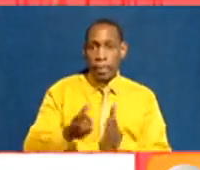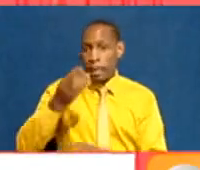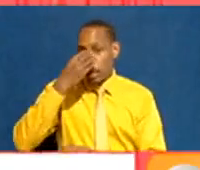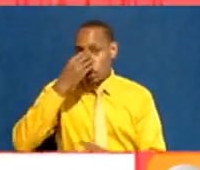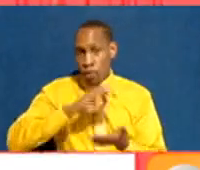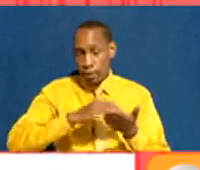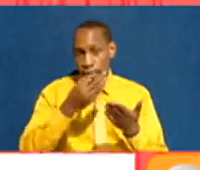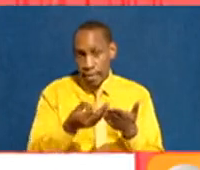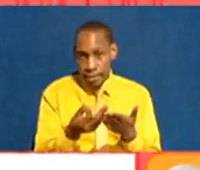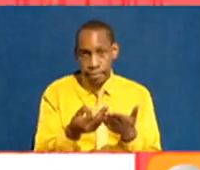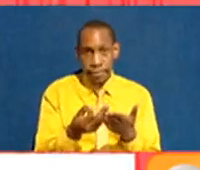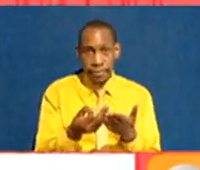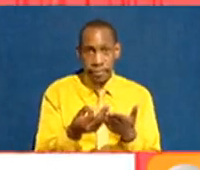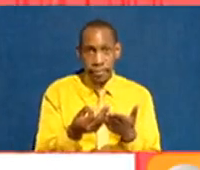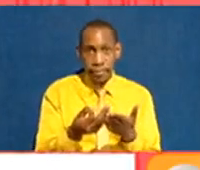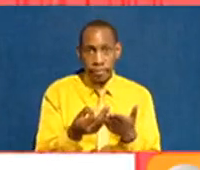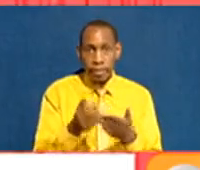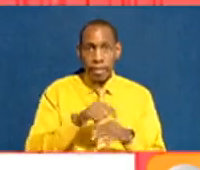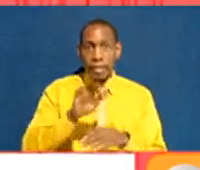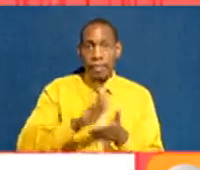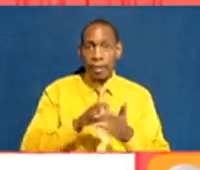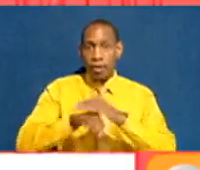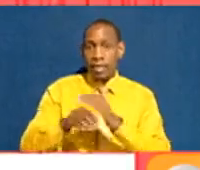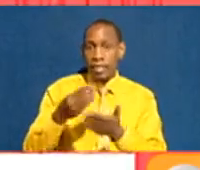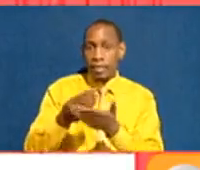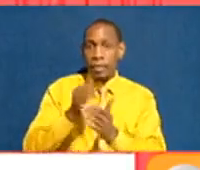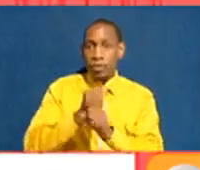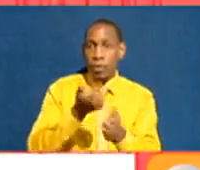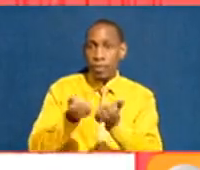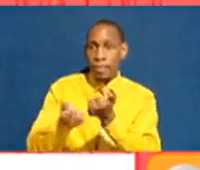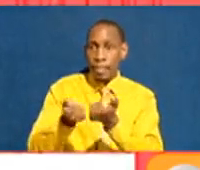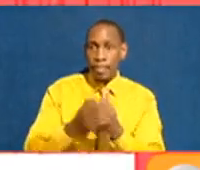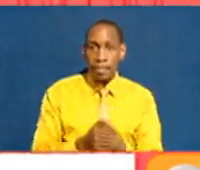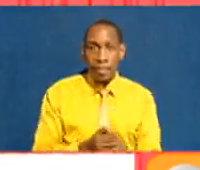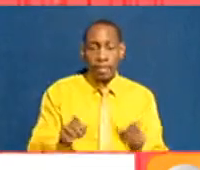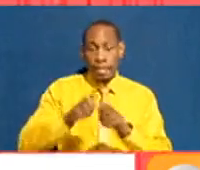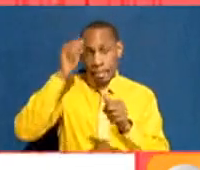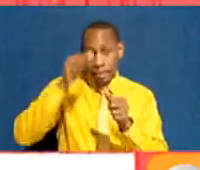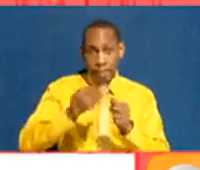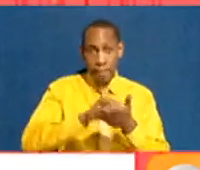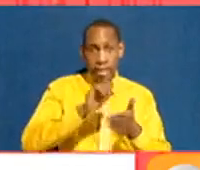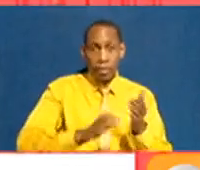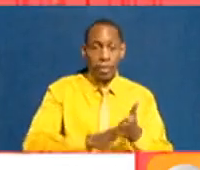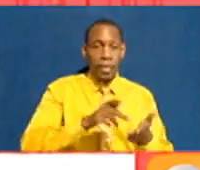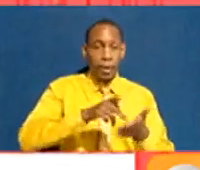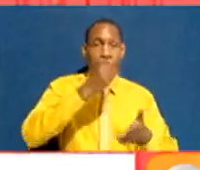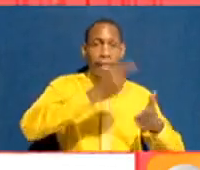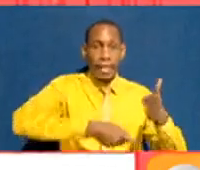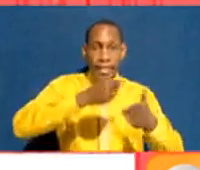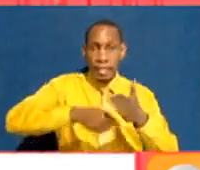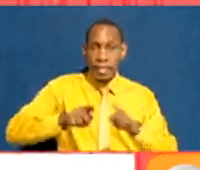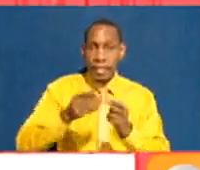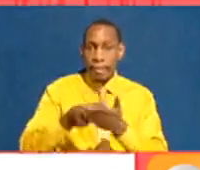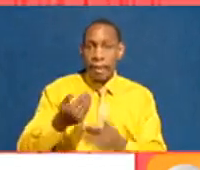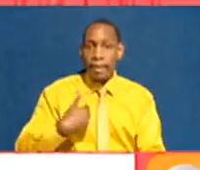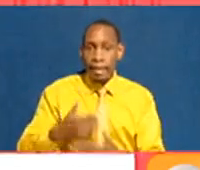fund, na mkipata hiyo pesa mfanye biashara, mkumbuke kulipa ushuru ndio muwe na